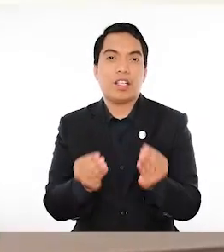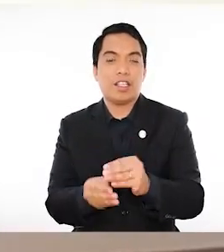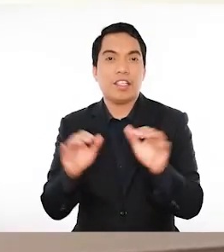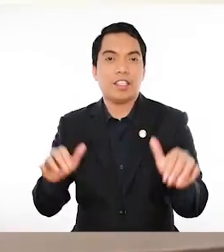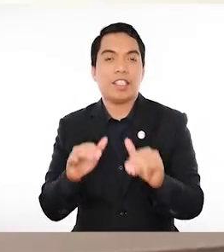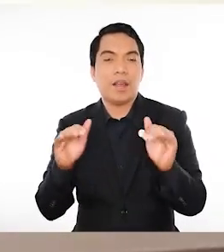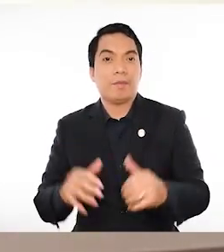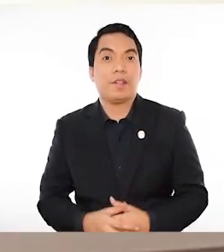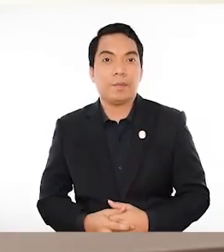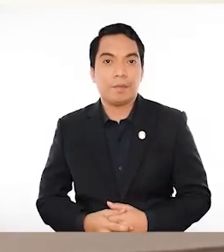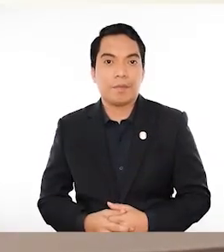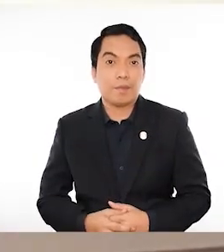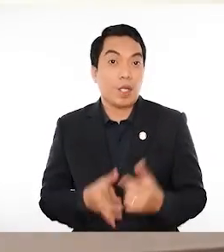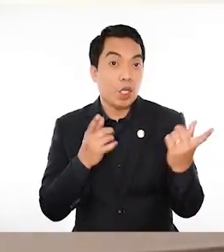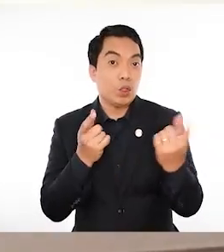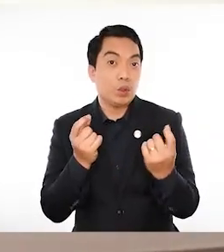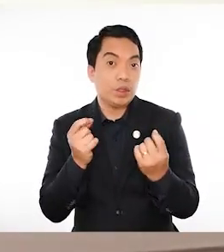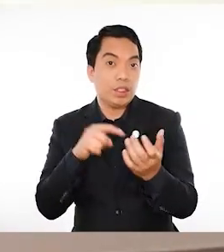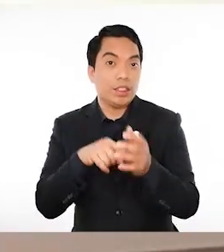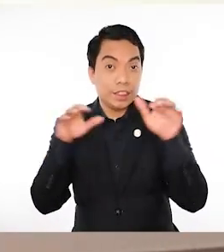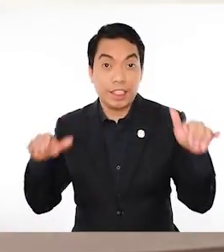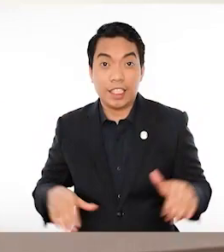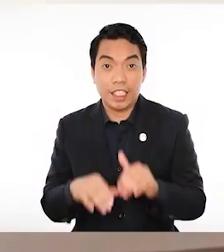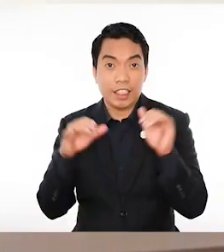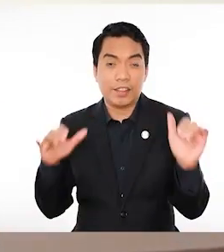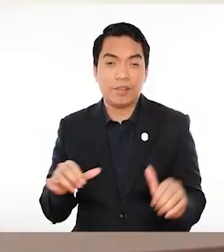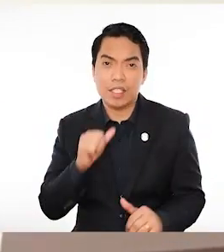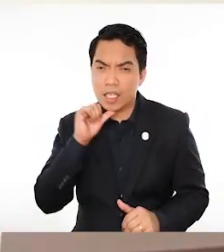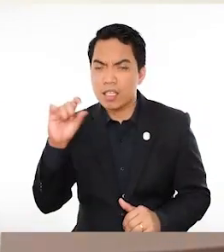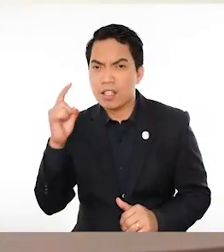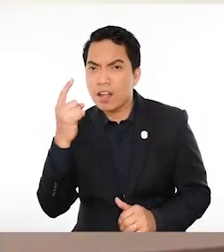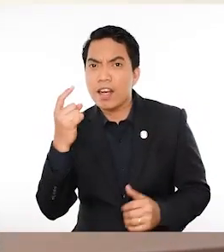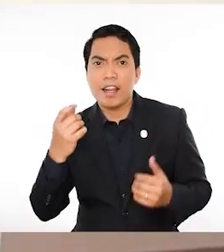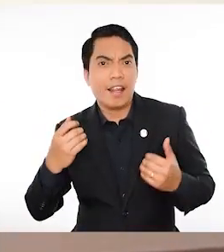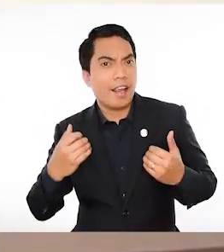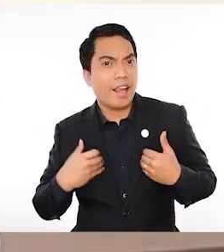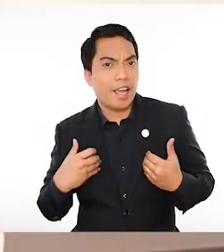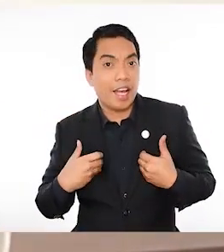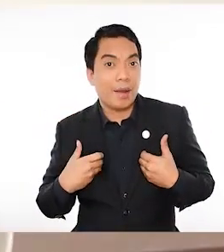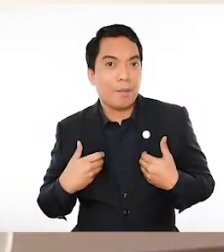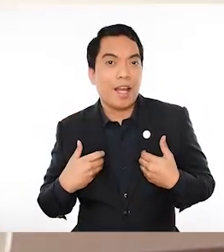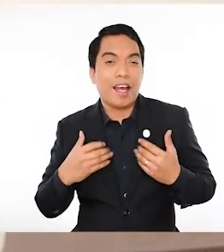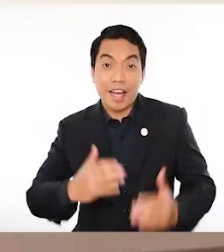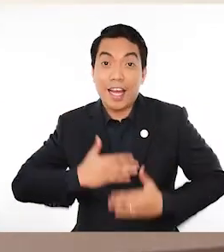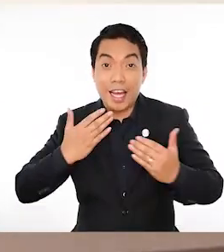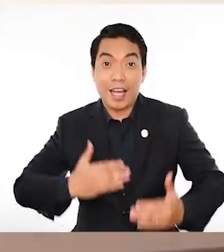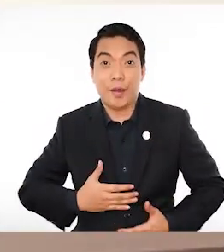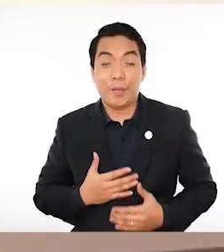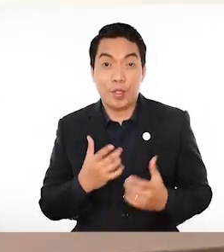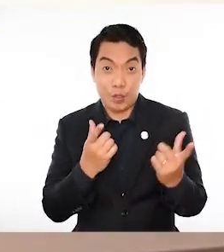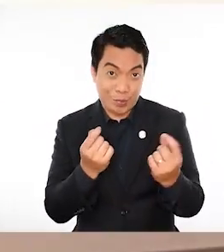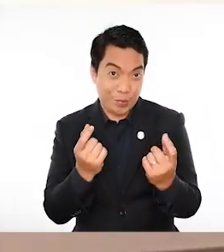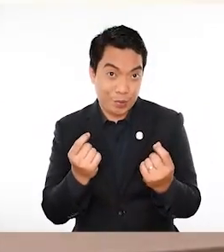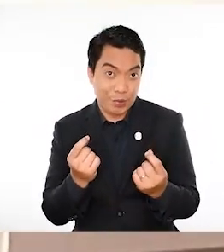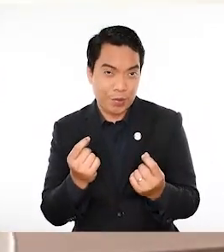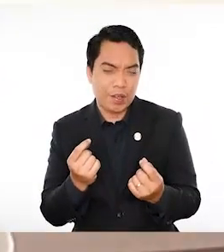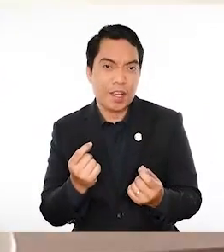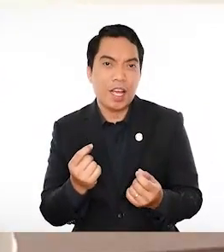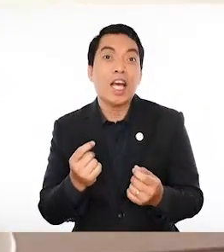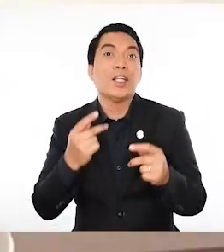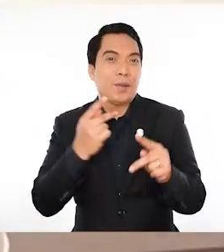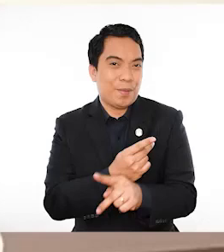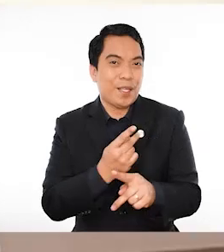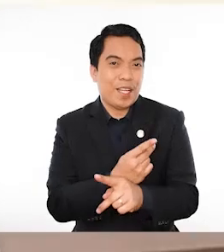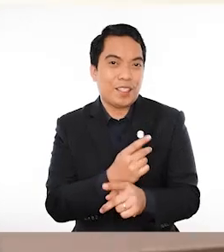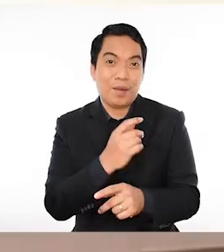Sa pagsasagawa po namin ng ganitong aktibidad ay hindi lamang nagkaroon kami ng libangan, naging produktibo din ang aming pananatili